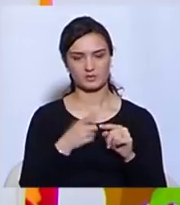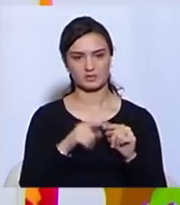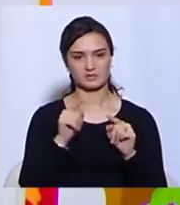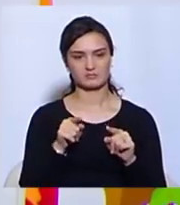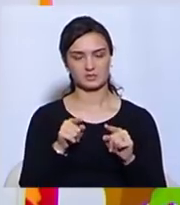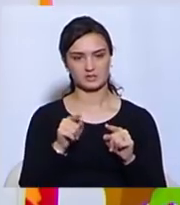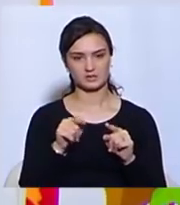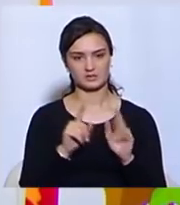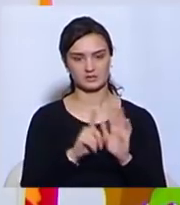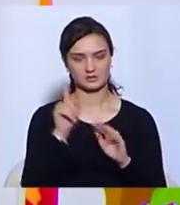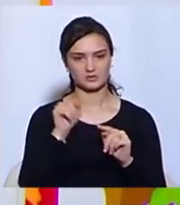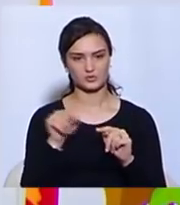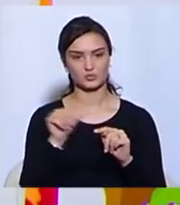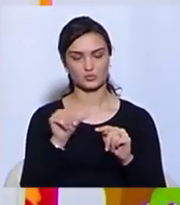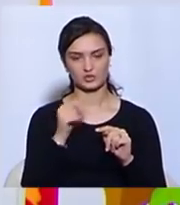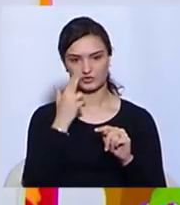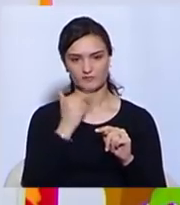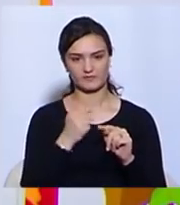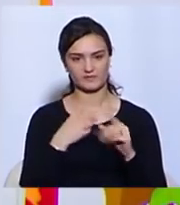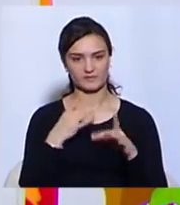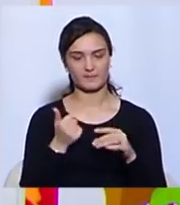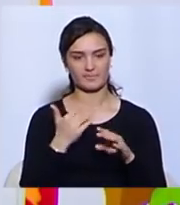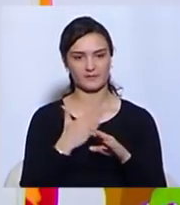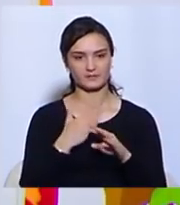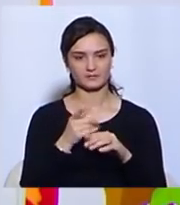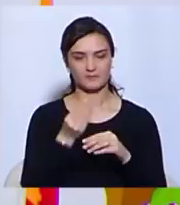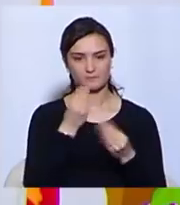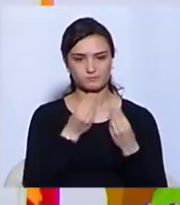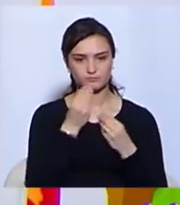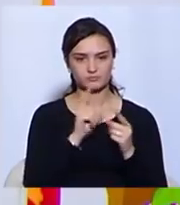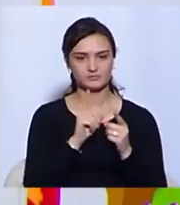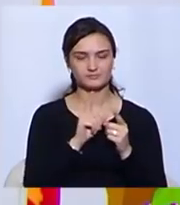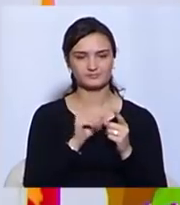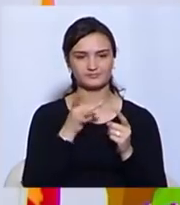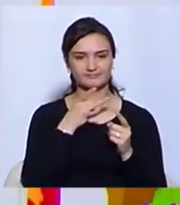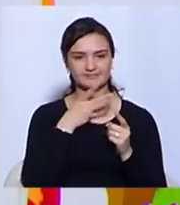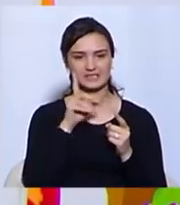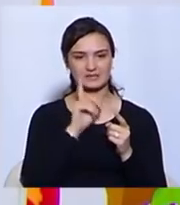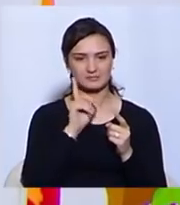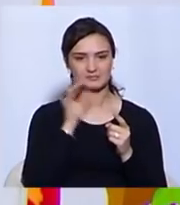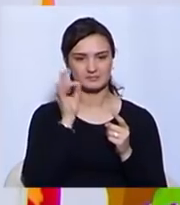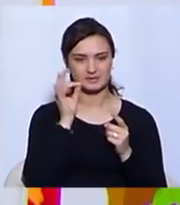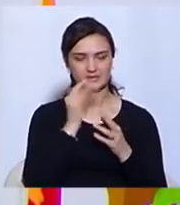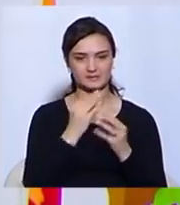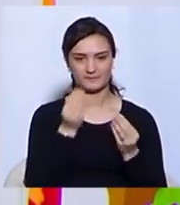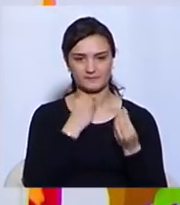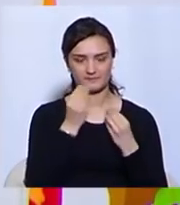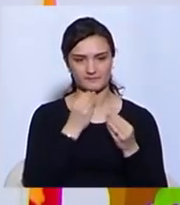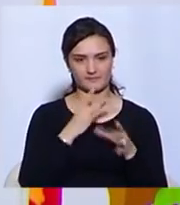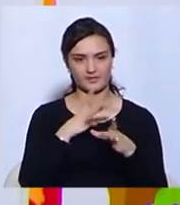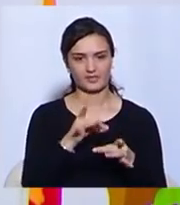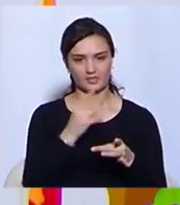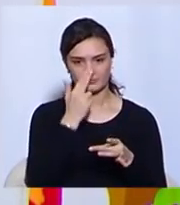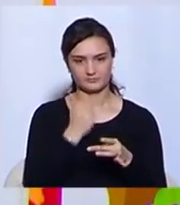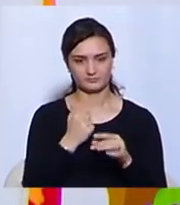მას უბიძგებს ისეთი ცუდი ჩვევისკენ, როგორიც გახლავთ სუსნაღობა, განსაკუთრებით ტკბილეულთან და ნუგბართან